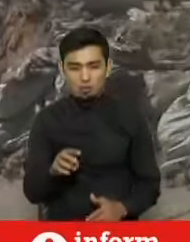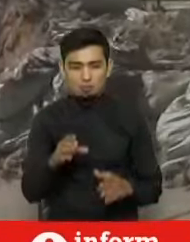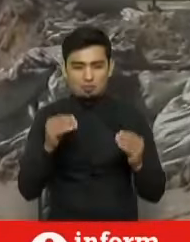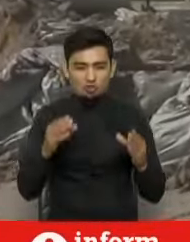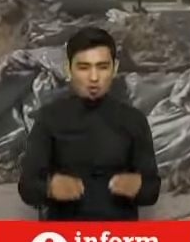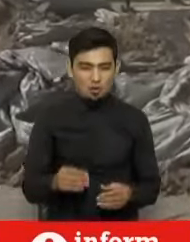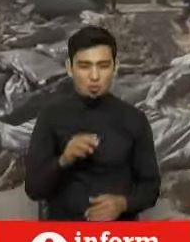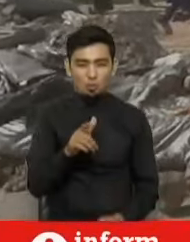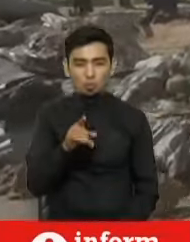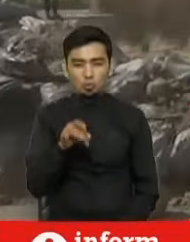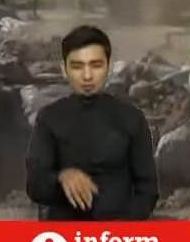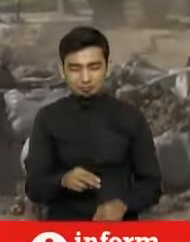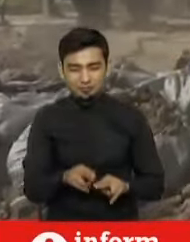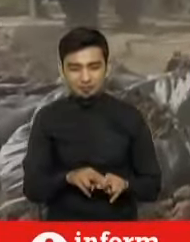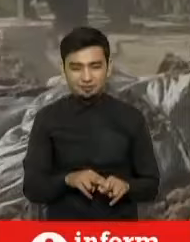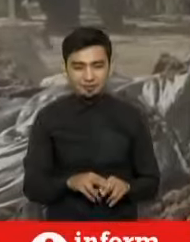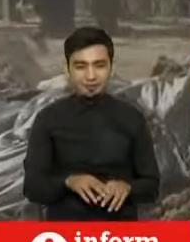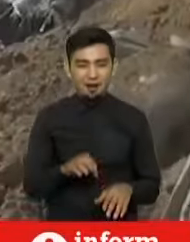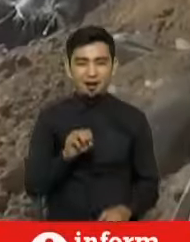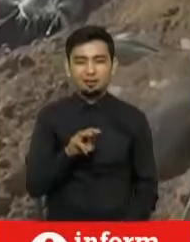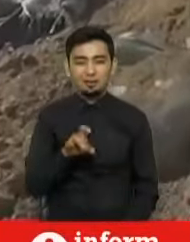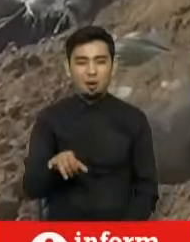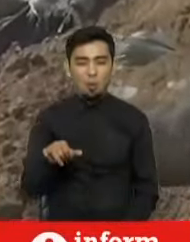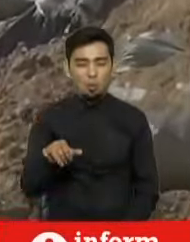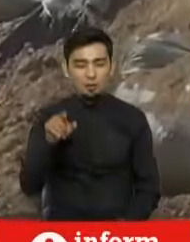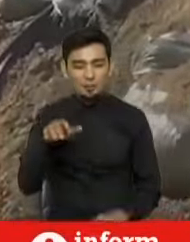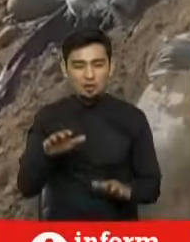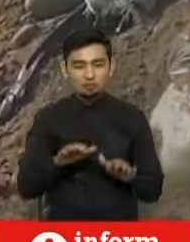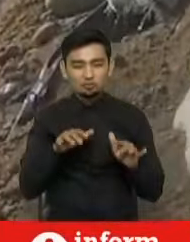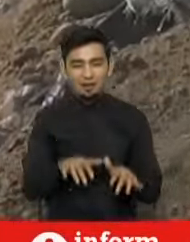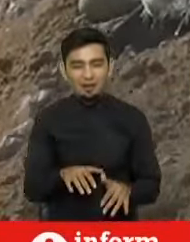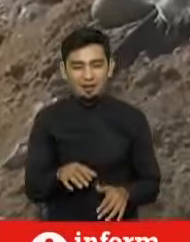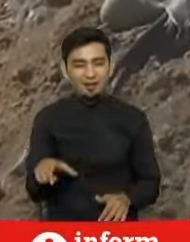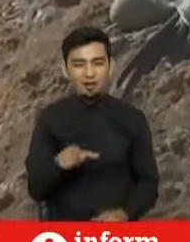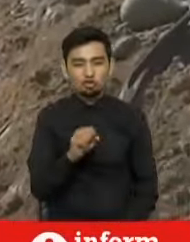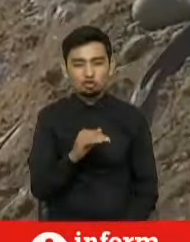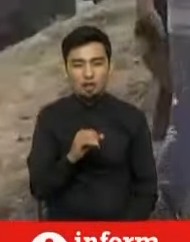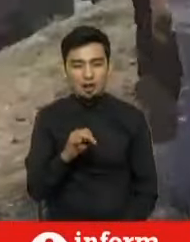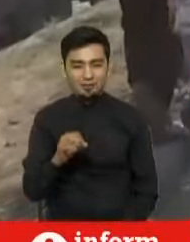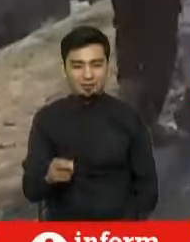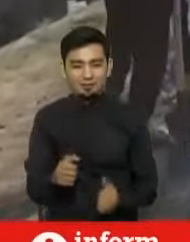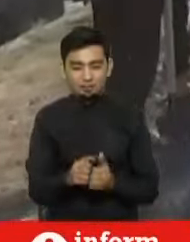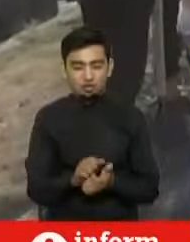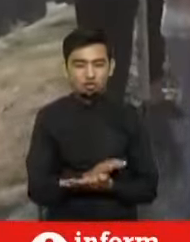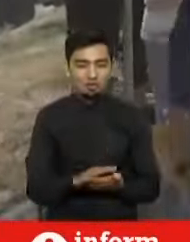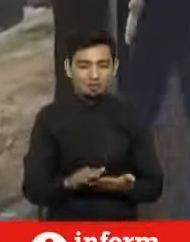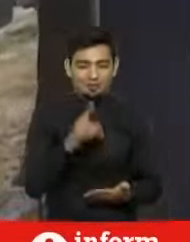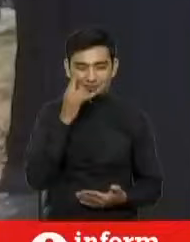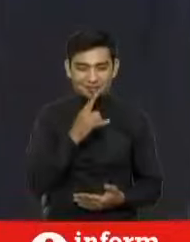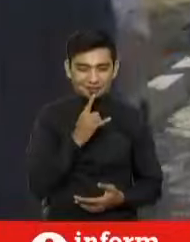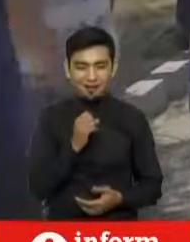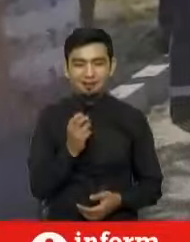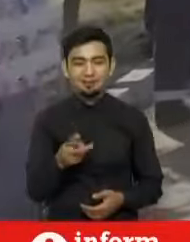с набережной реки Жайык в Атырау. В нефтяной столице продолжается общереспубликанская акция «Таза Казахстан». Сегодня